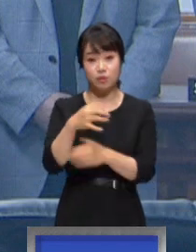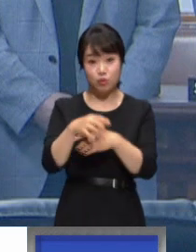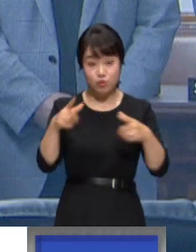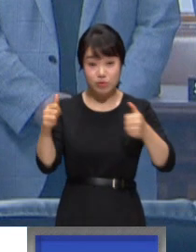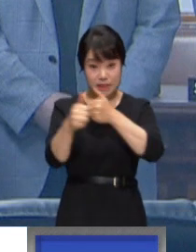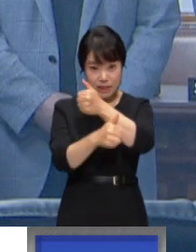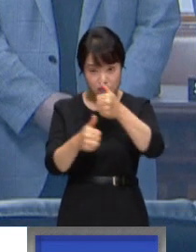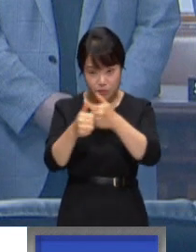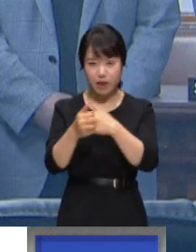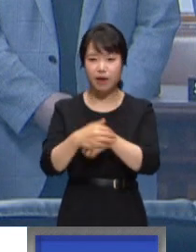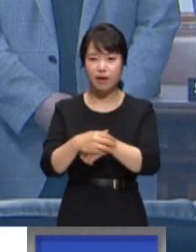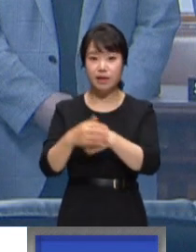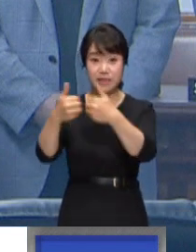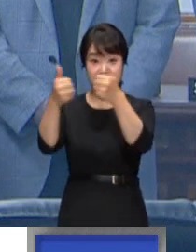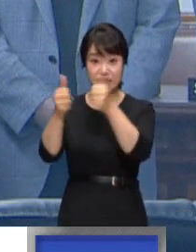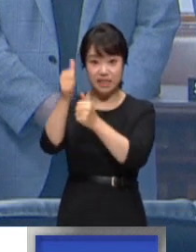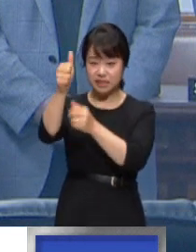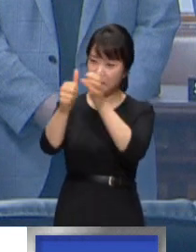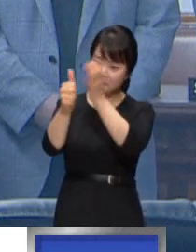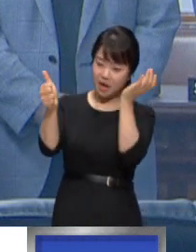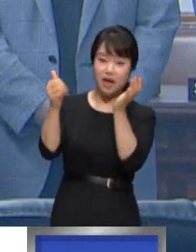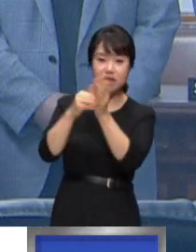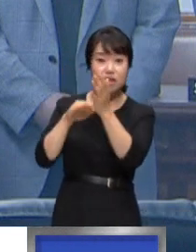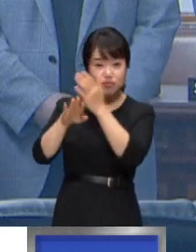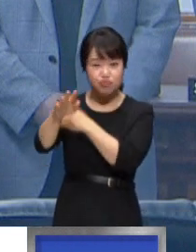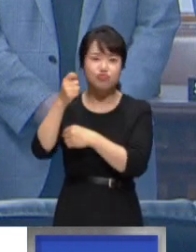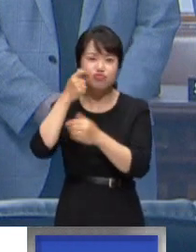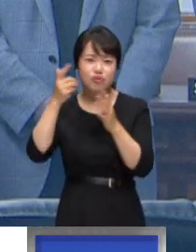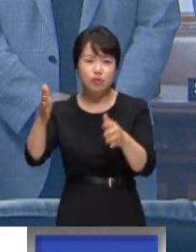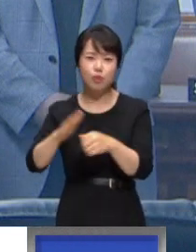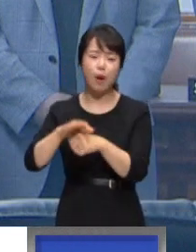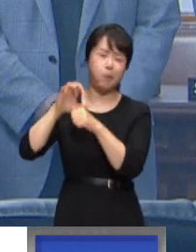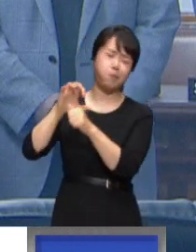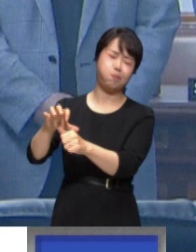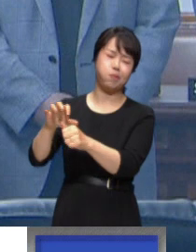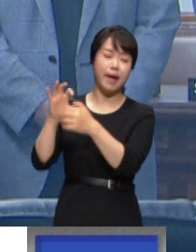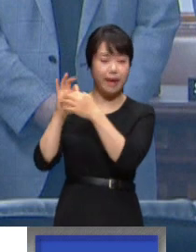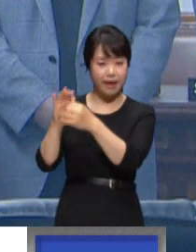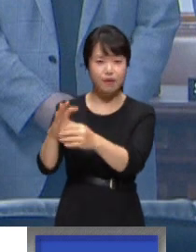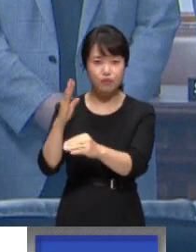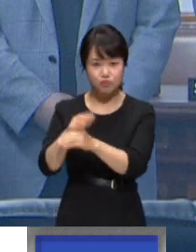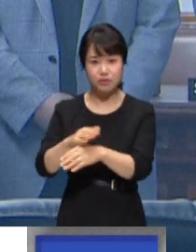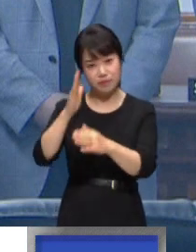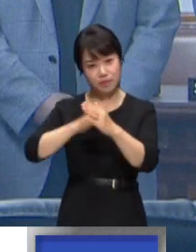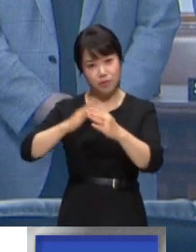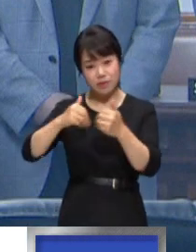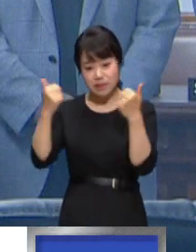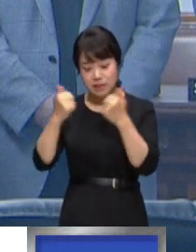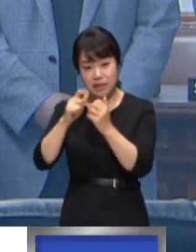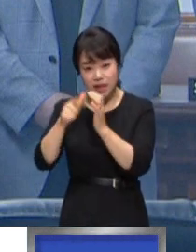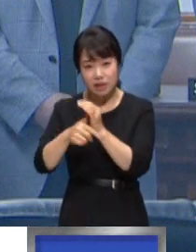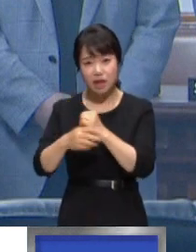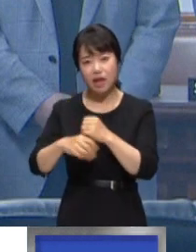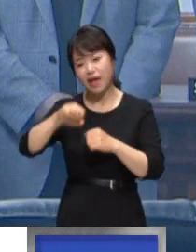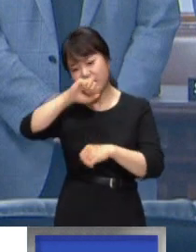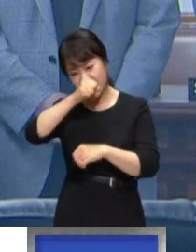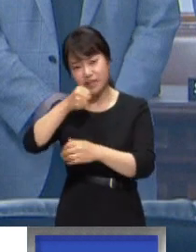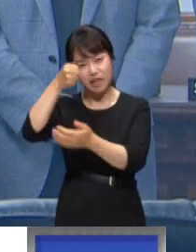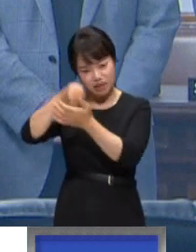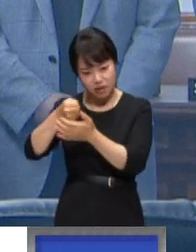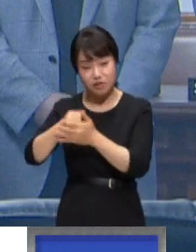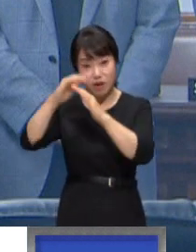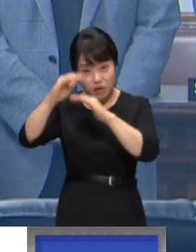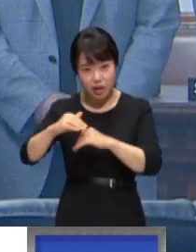종로구의회가 의장 직무정지 사퇴 후 6개월째 파행이 지속되고 있습니다. 이 때문에 정례회에서 해결해야 할 결산과 예비비